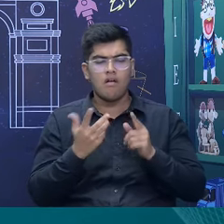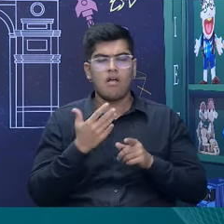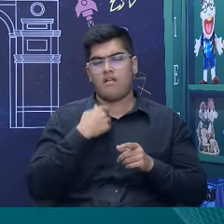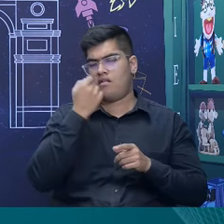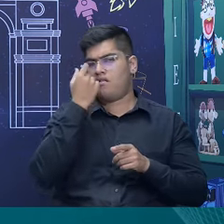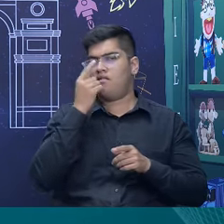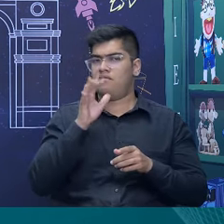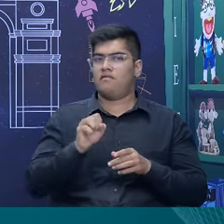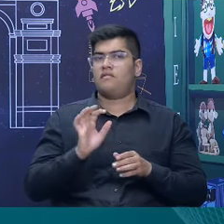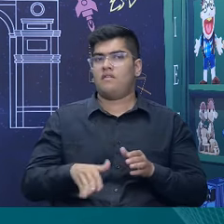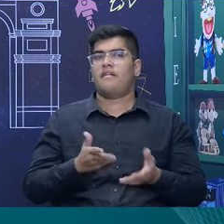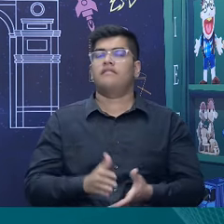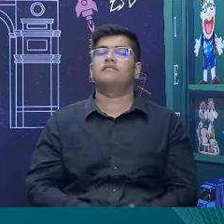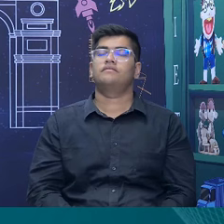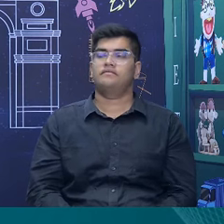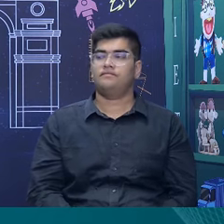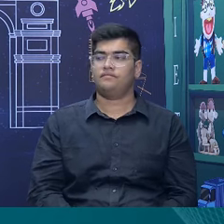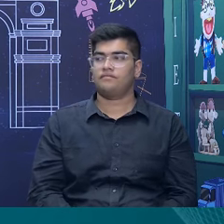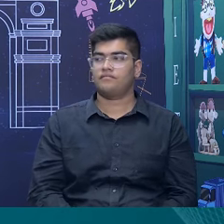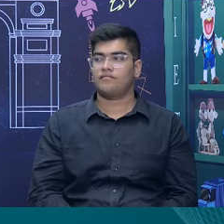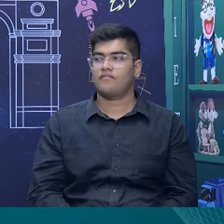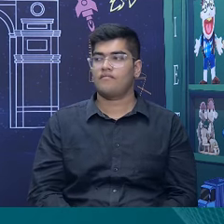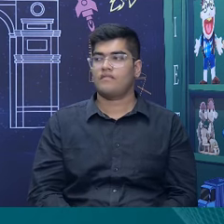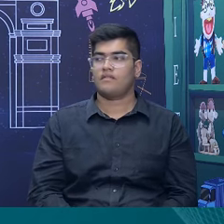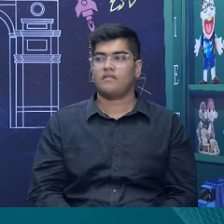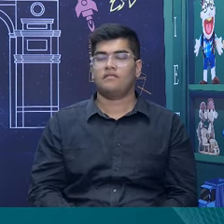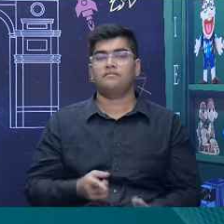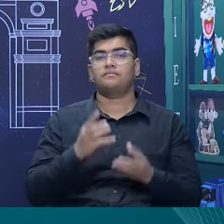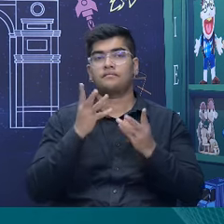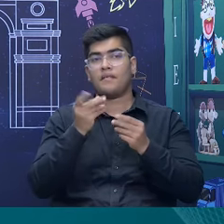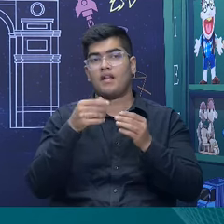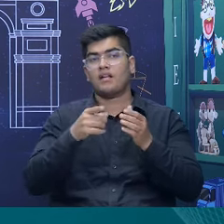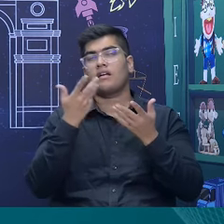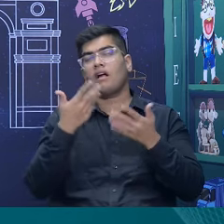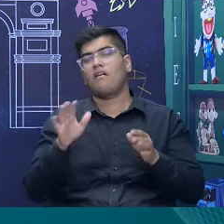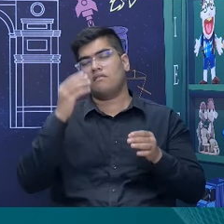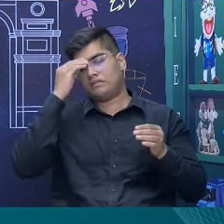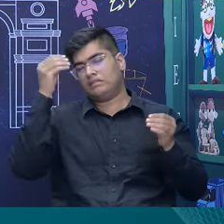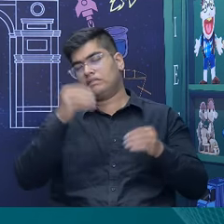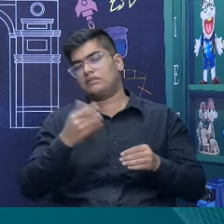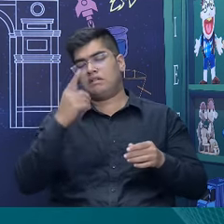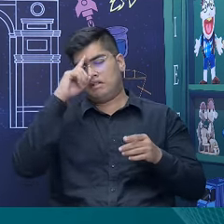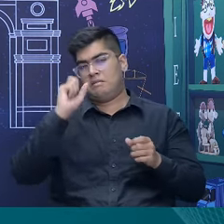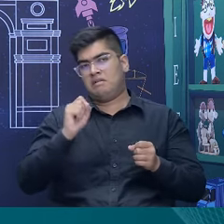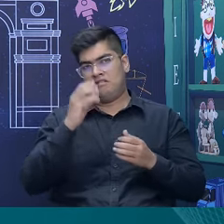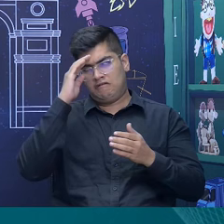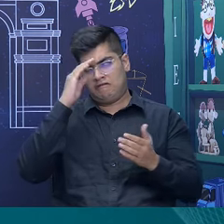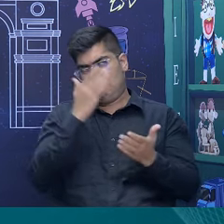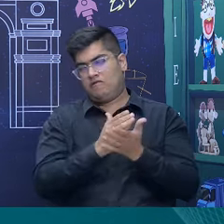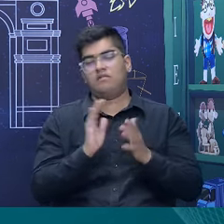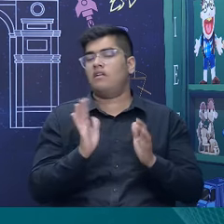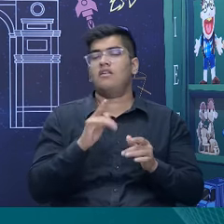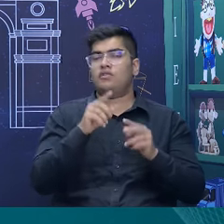इनको ड्राइव किया है कैसे आए हैं ये मैथ्स में कोई भी चीज ऐसी नहीं होती कि हमें सिर्फ याद करनी है वह